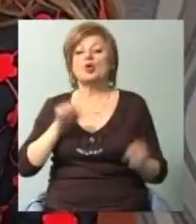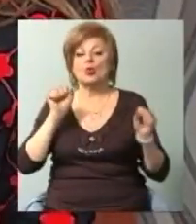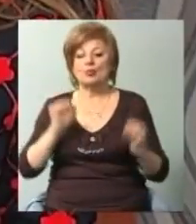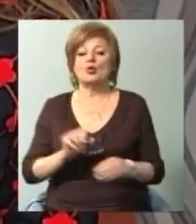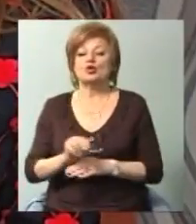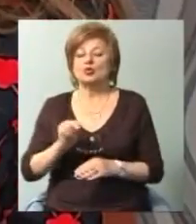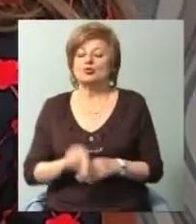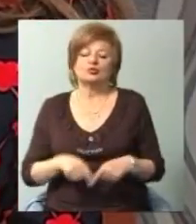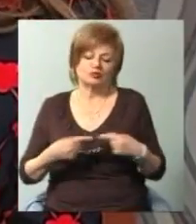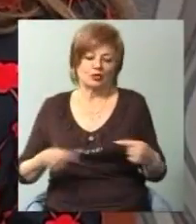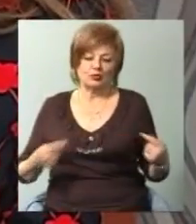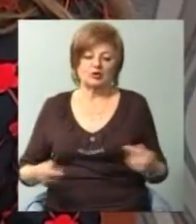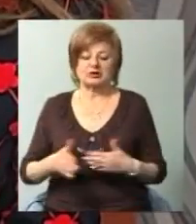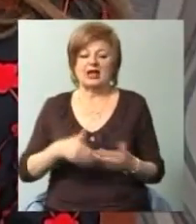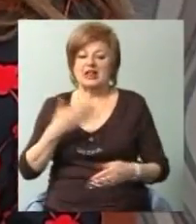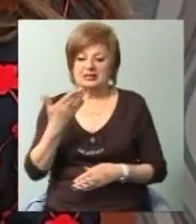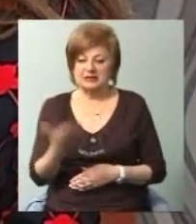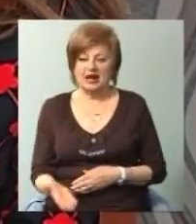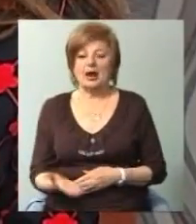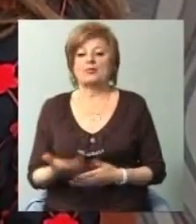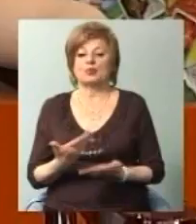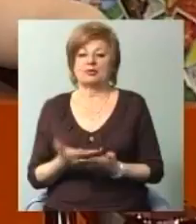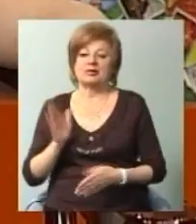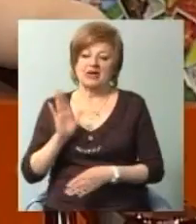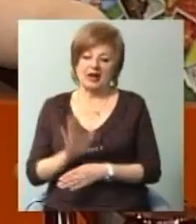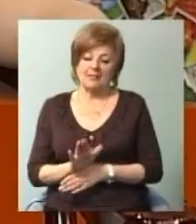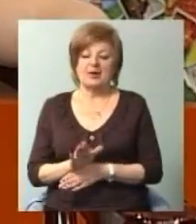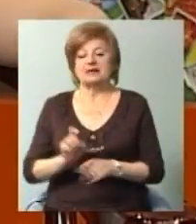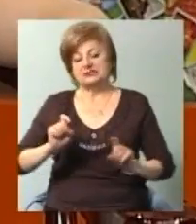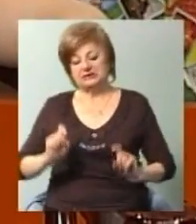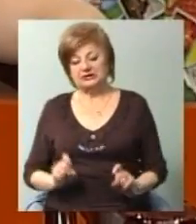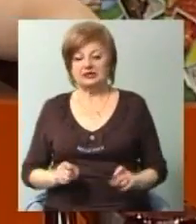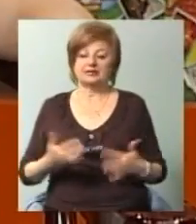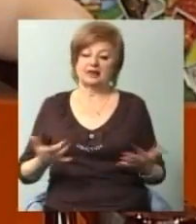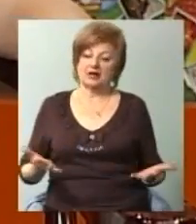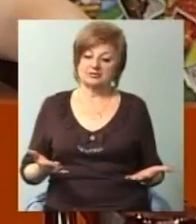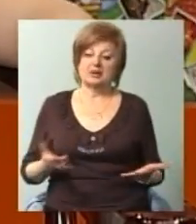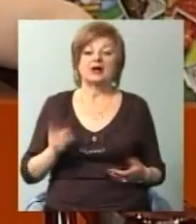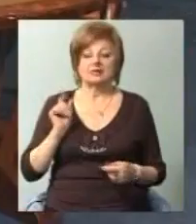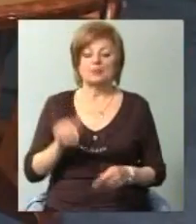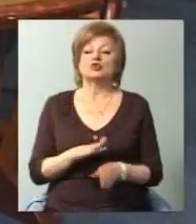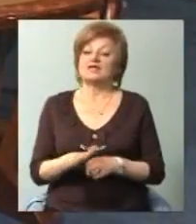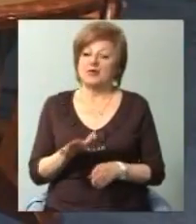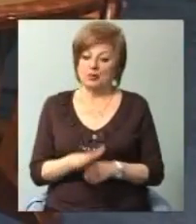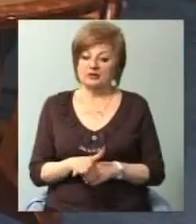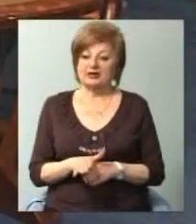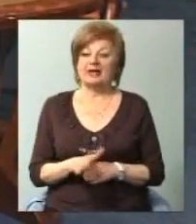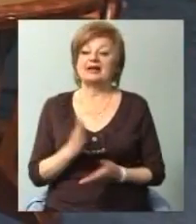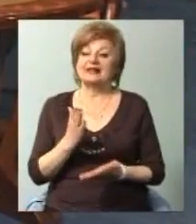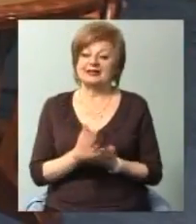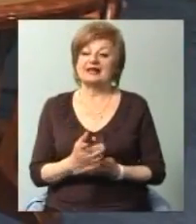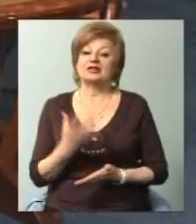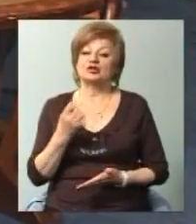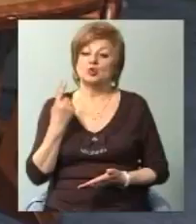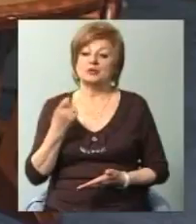можна приучити будь-чому. Давати лапу. Які там ще команди? Апор? Сидіти. Так, будь-які команди вона буде виконувати. Ще є така цікава